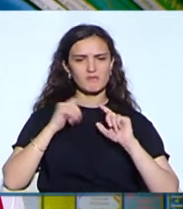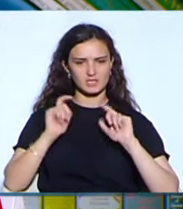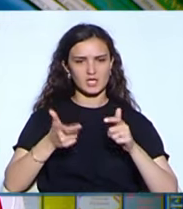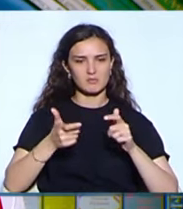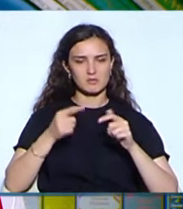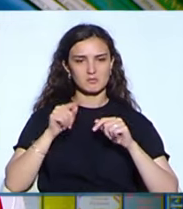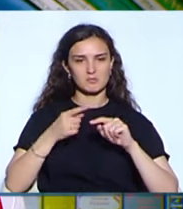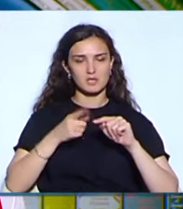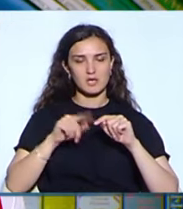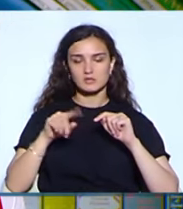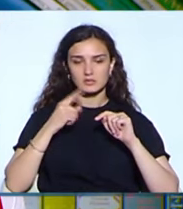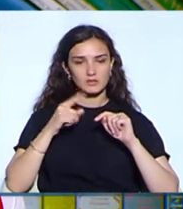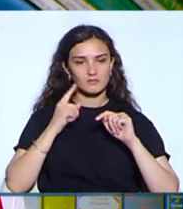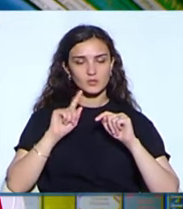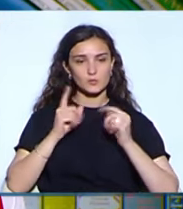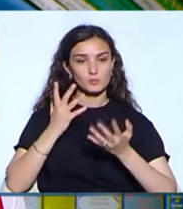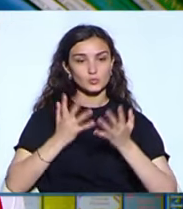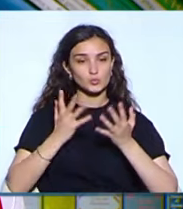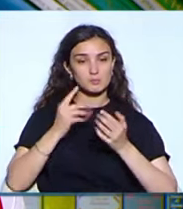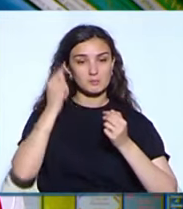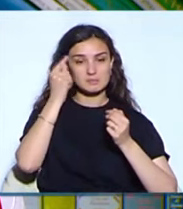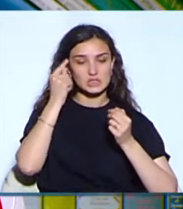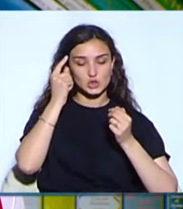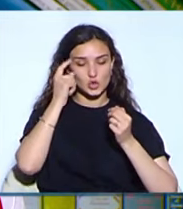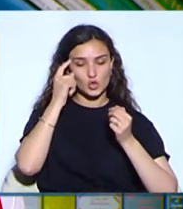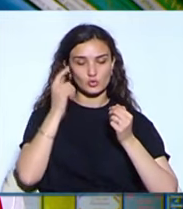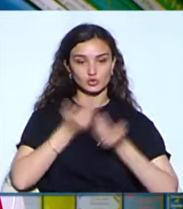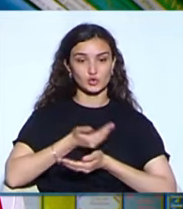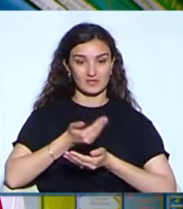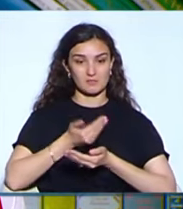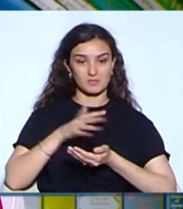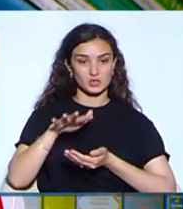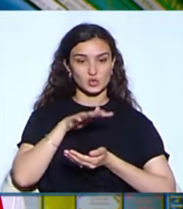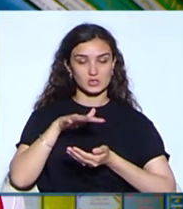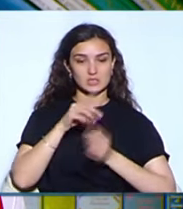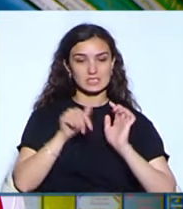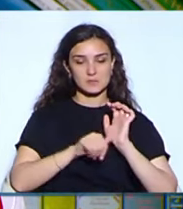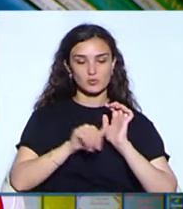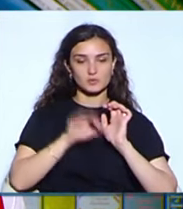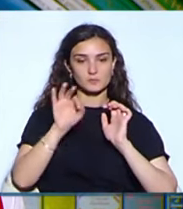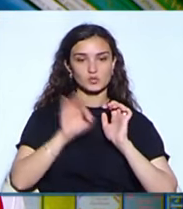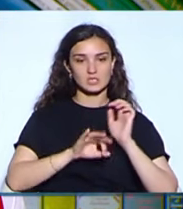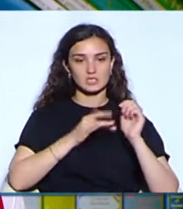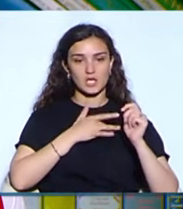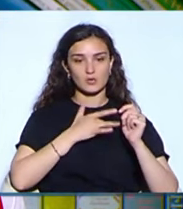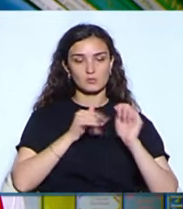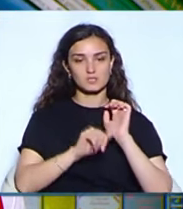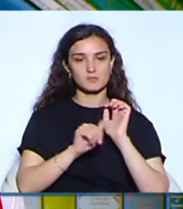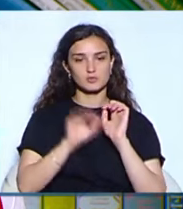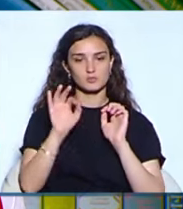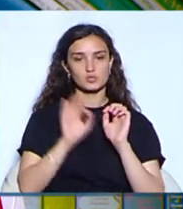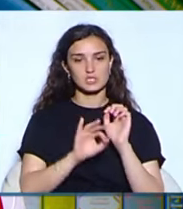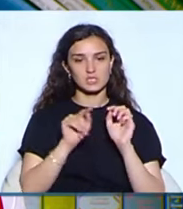ცოტნეს, რომელმაც აღნიშნა, რომ თურმე ფსიქოსოციალური ფაქტორების 60% დაახლოებით, ანუ